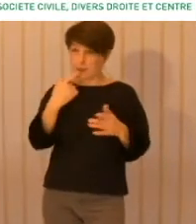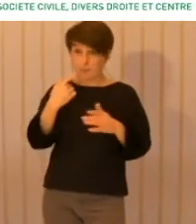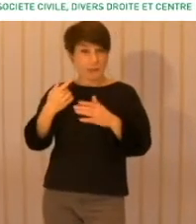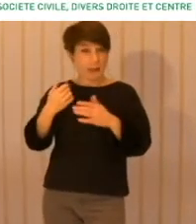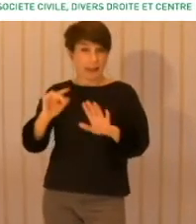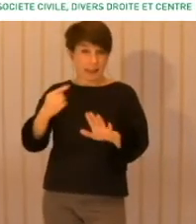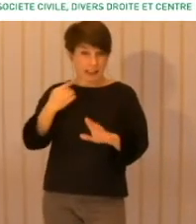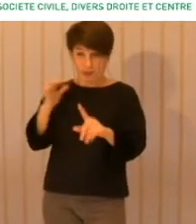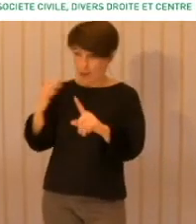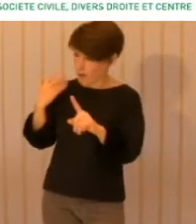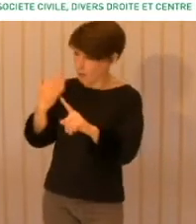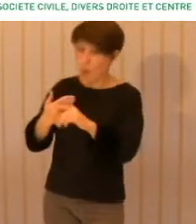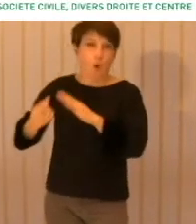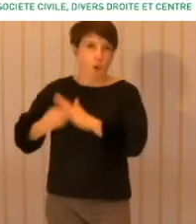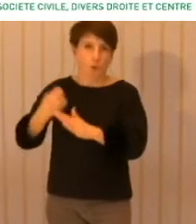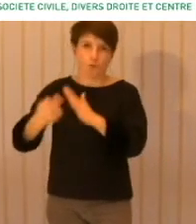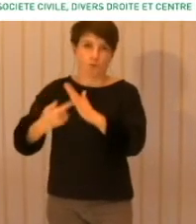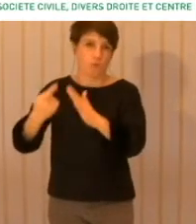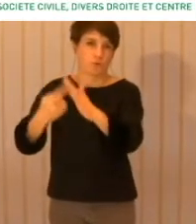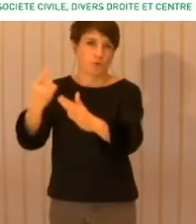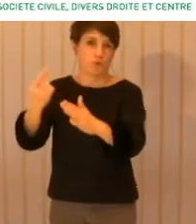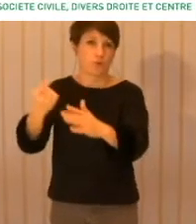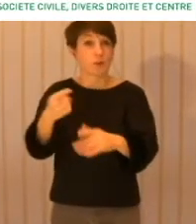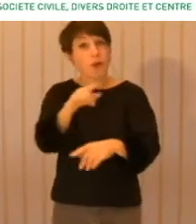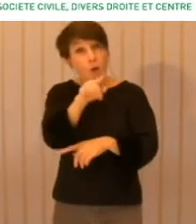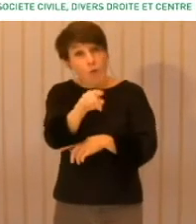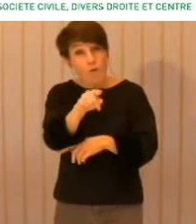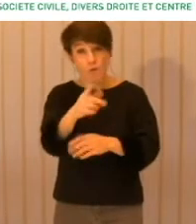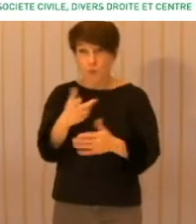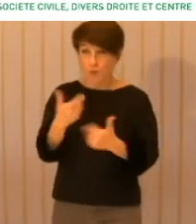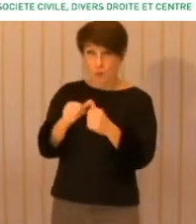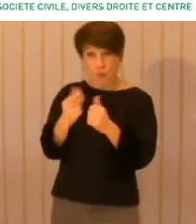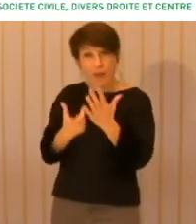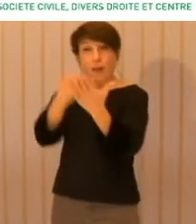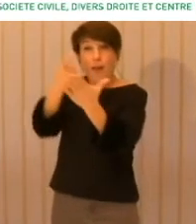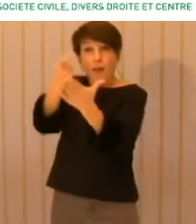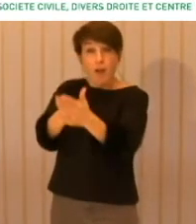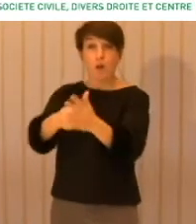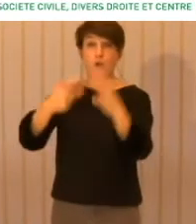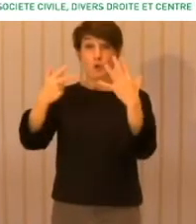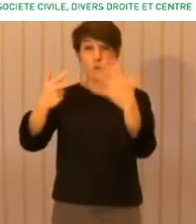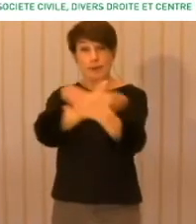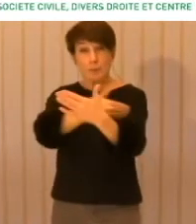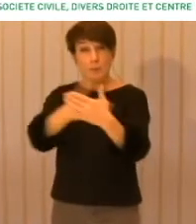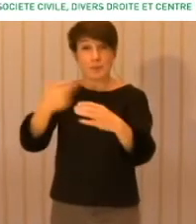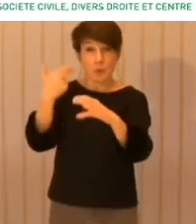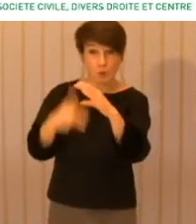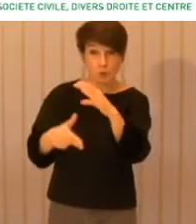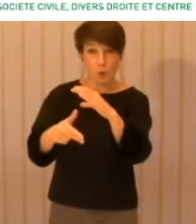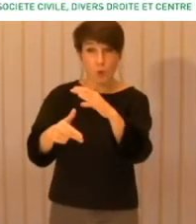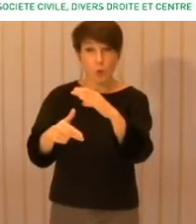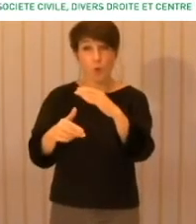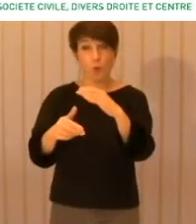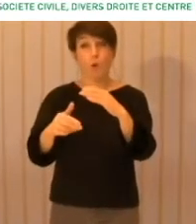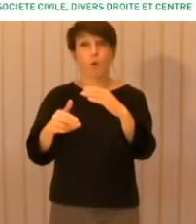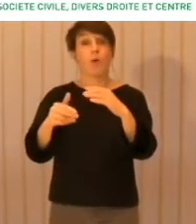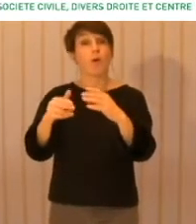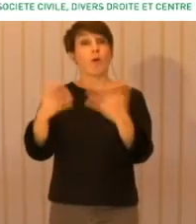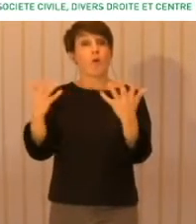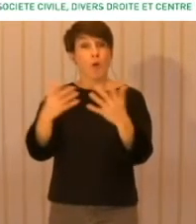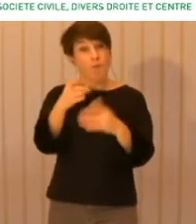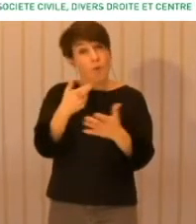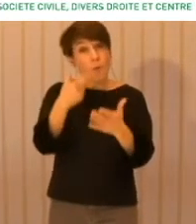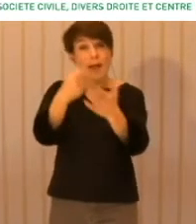Il est frappant que vous ayez acquis pour 8 millions d'euros, engagé 4 millions d'euros pour le mettre aux normes, le siège